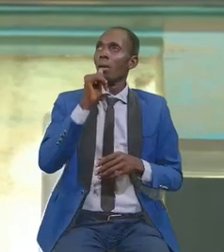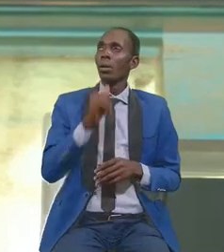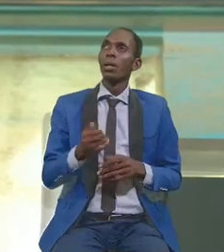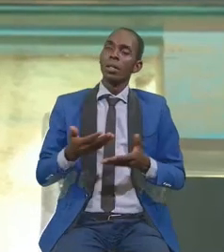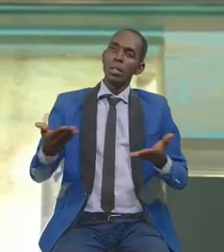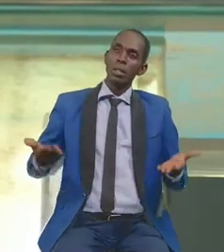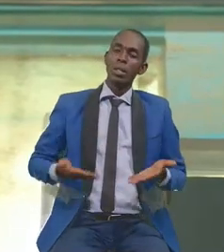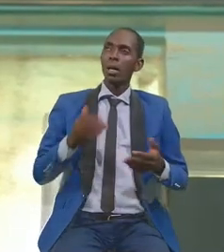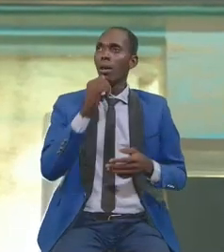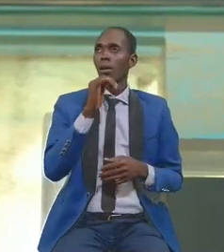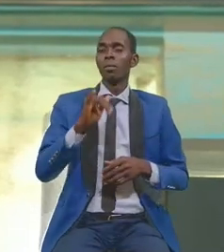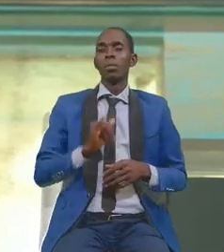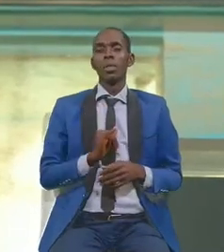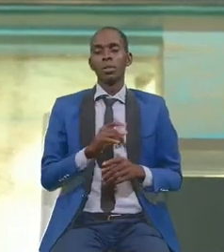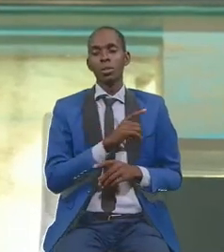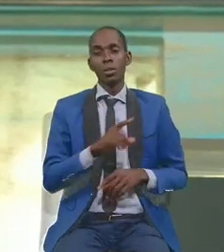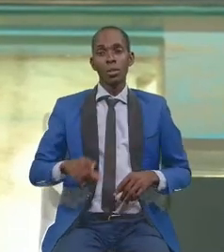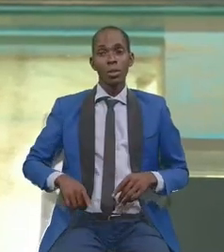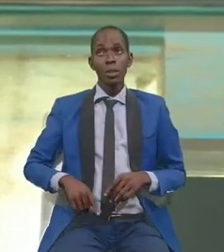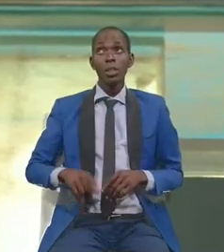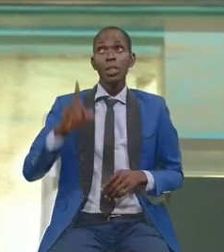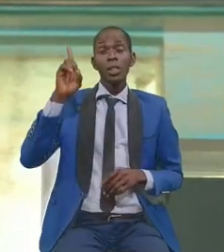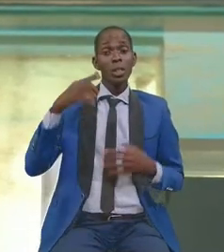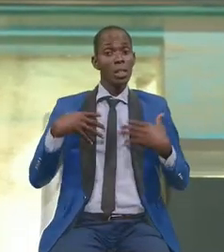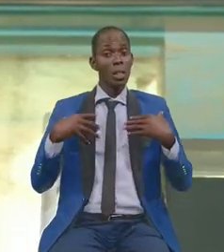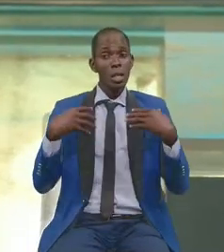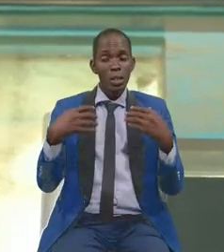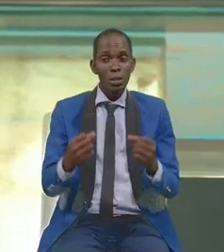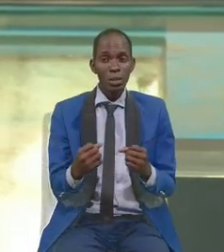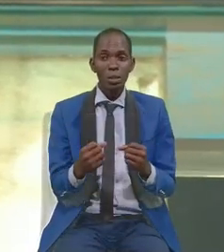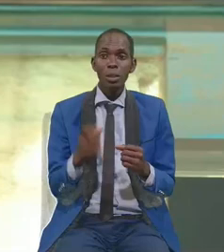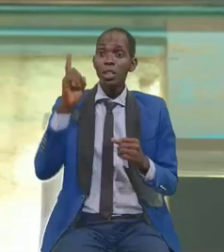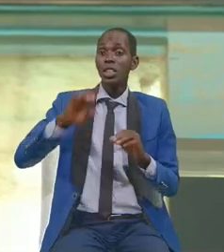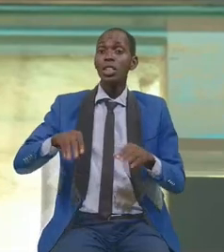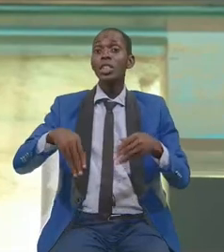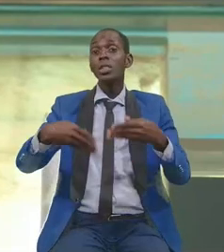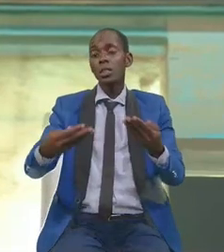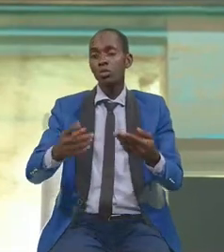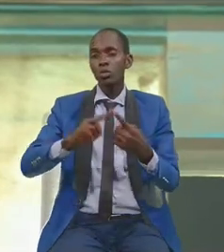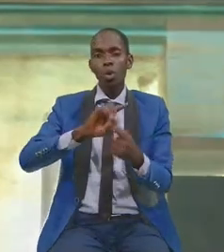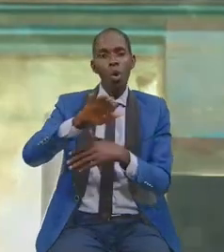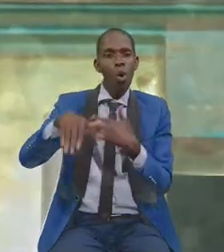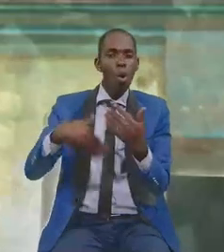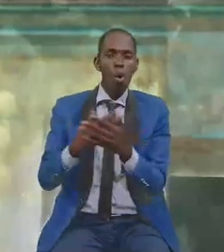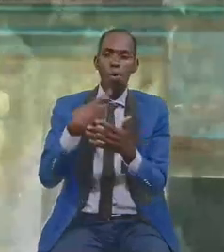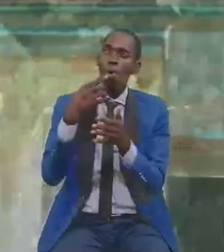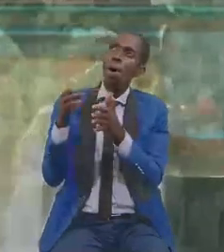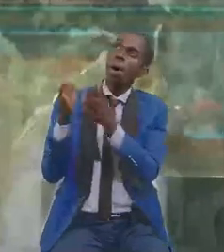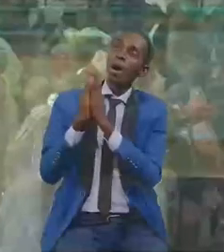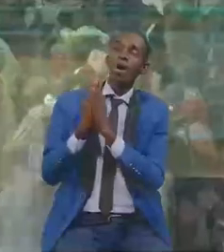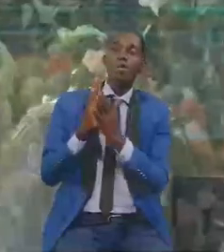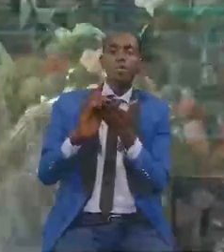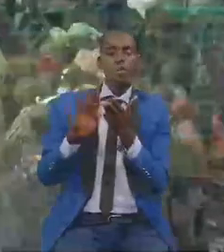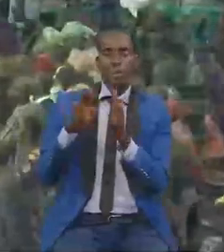voici. Il donne à tous ceux qui demandent. Le pardon est venu,